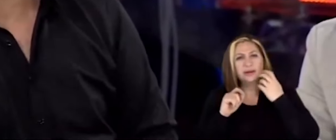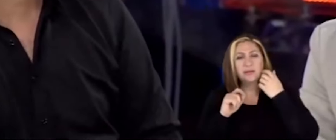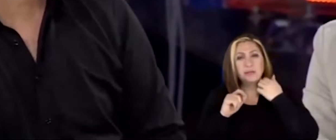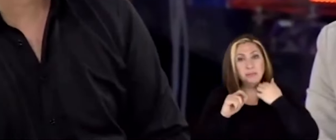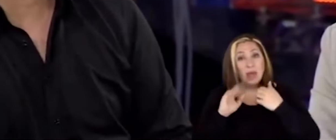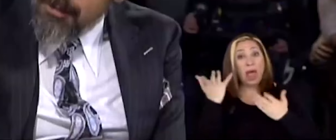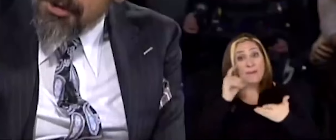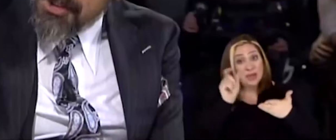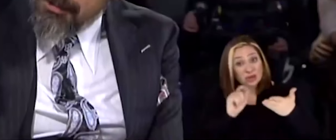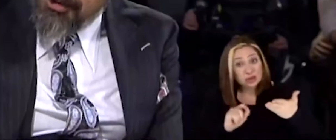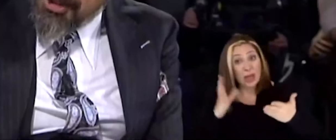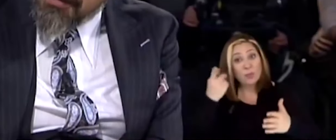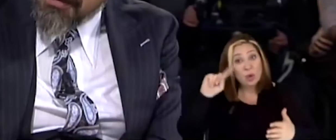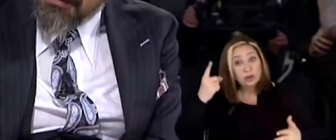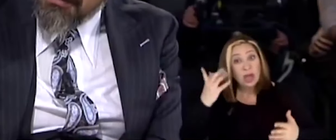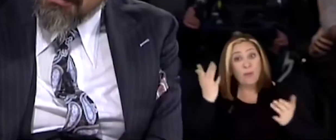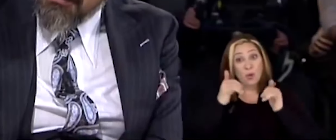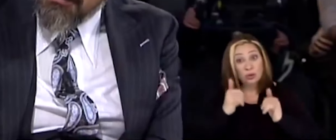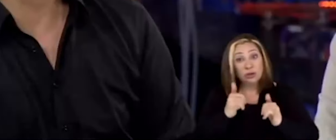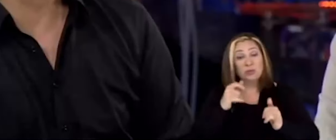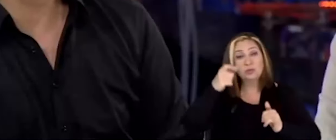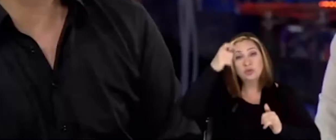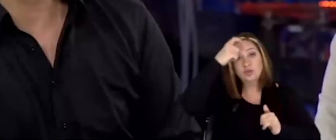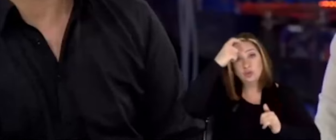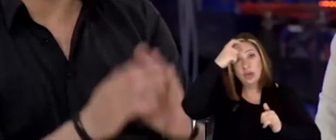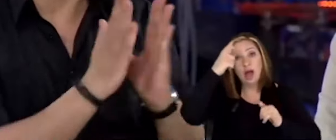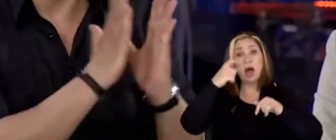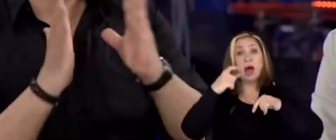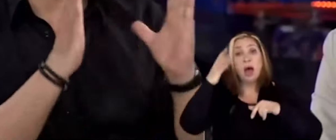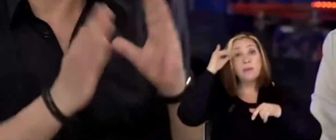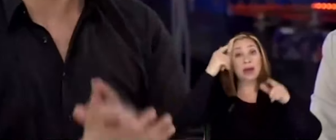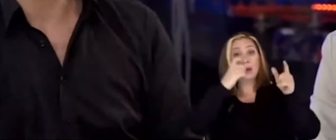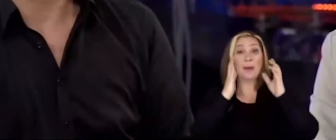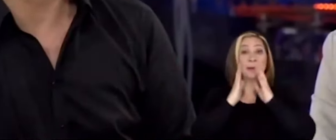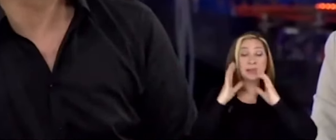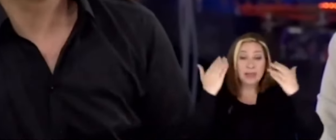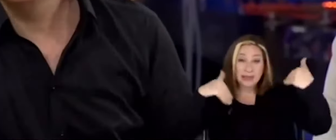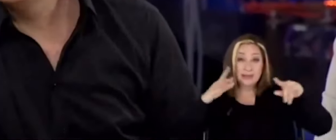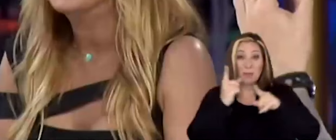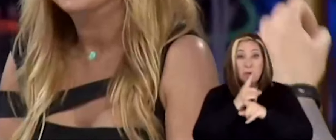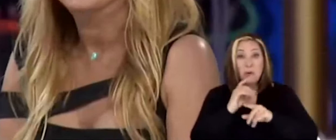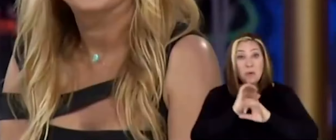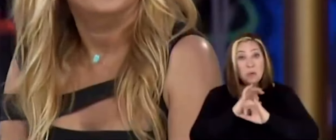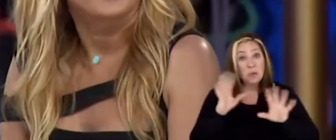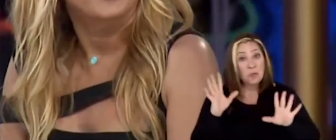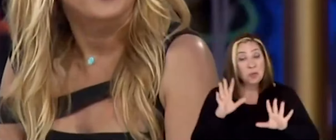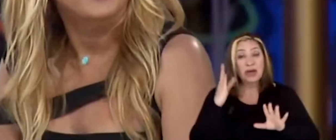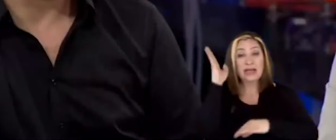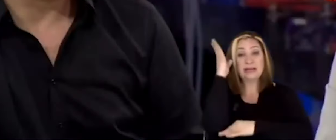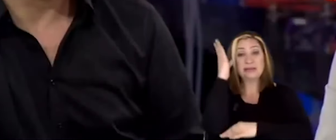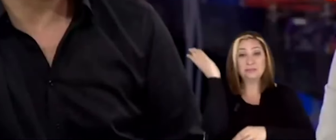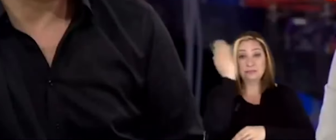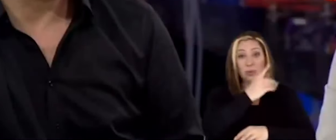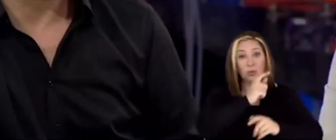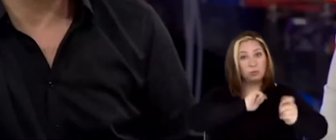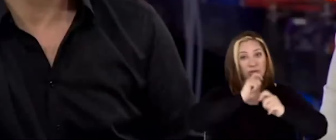Evet. Hem yazacaksın hem yöneteceksin hem oynayacak mısın? Evet Türkler Bollywood'da yani dansıyla mansıyla. Yani İyiymiş. Geçen Kasım ayında gittik bunun